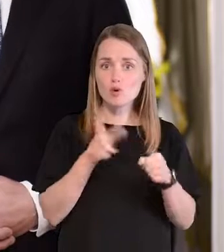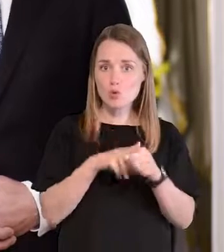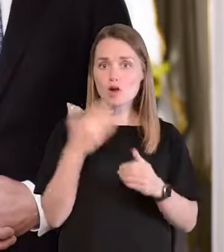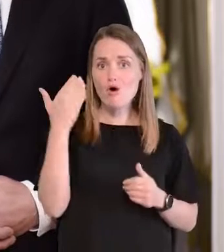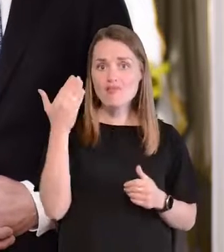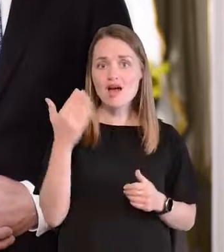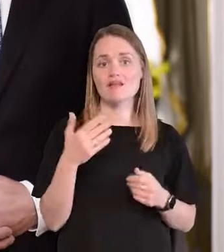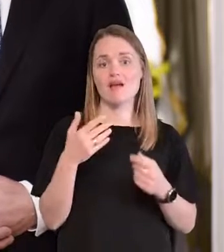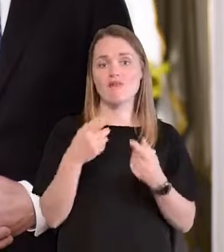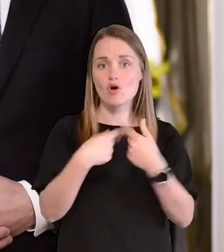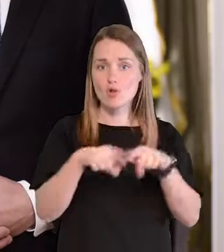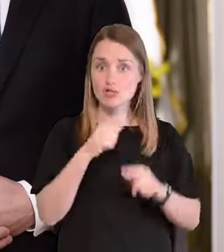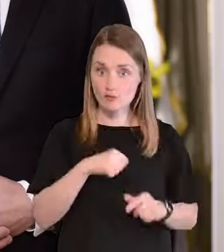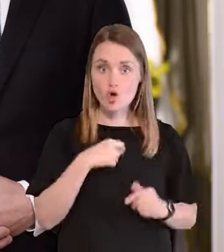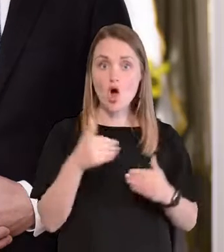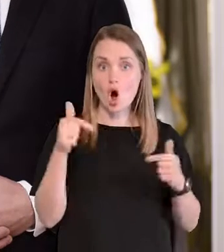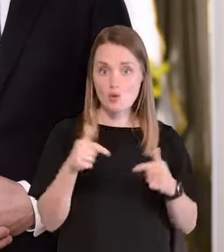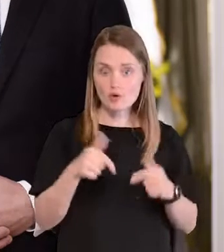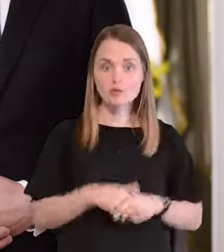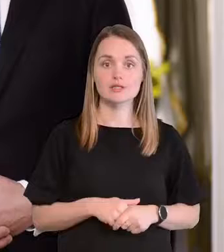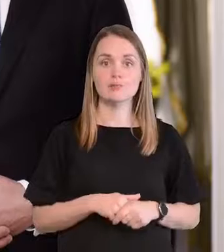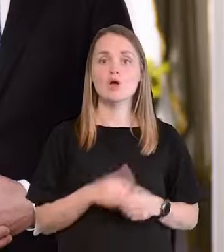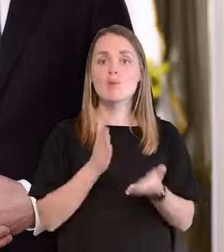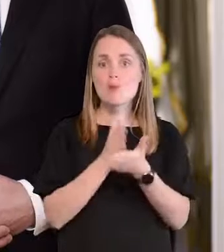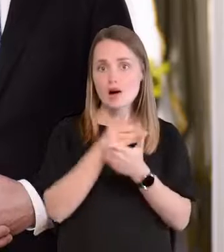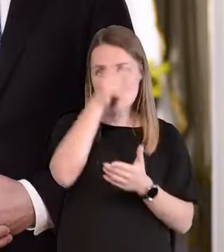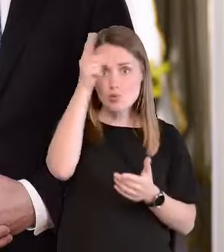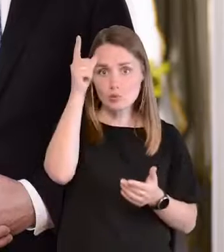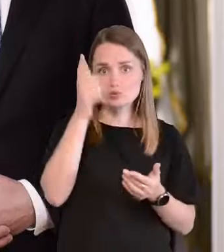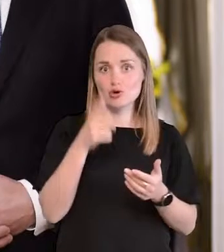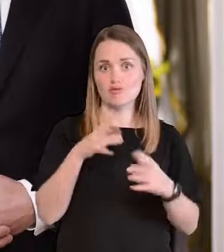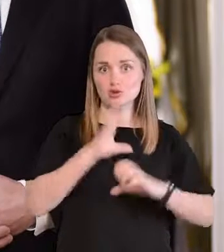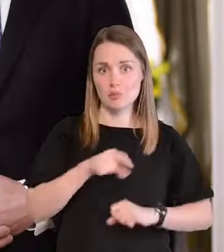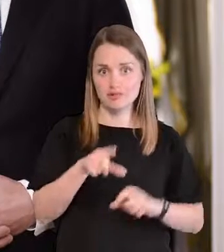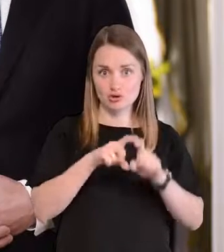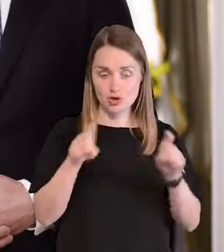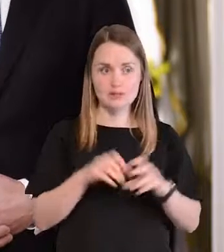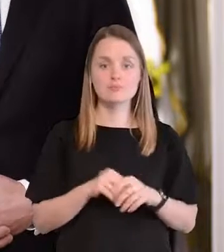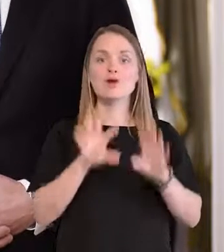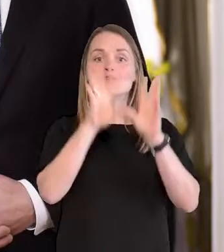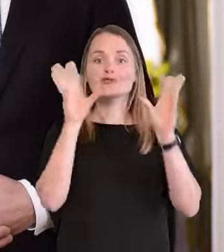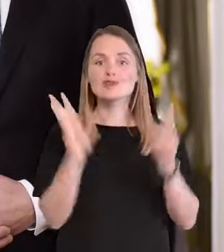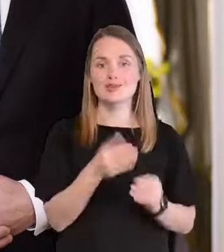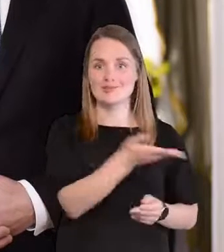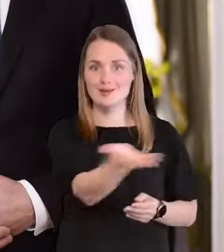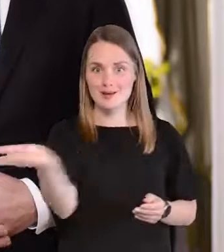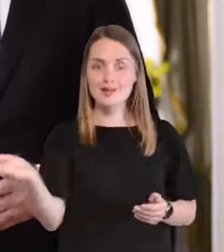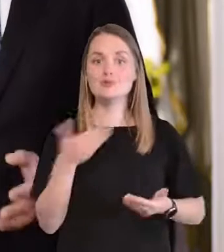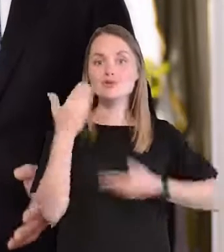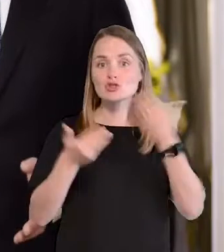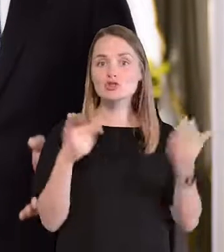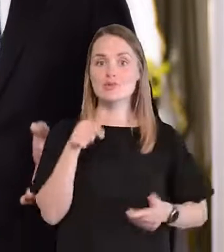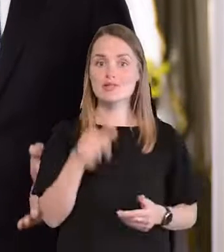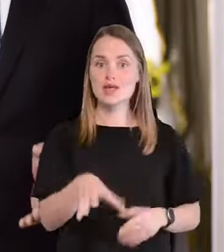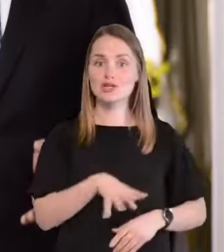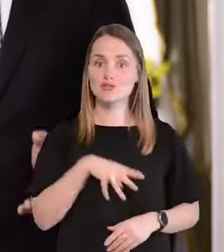którzy ofiarnie wypełniają swoje codzienne obowiązki i pomagają Polakom przetrwać ten trudny czas. Wszystkim naszym rodakom